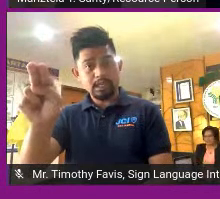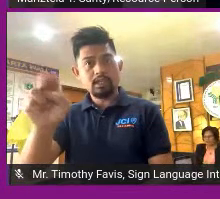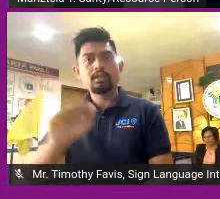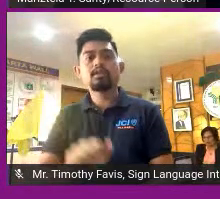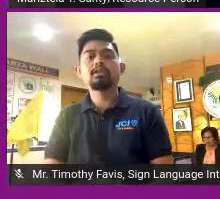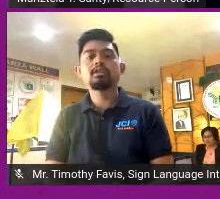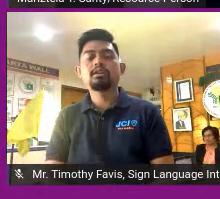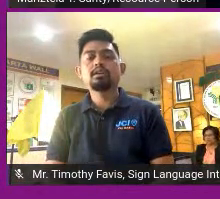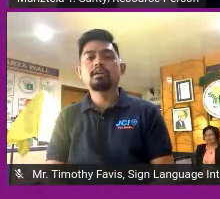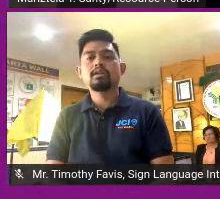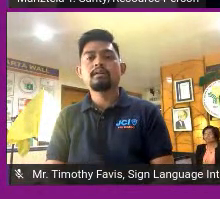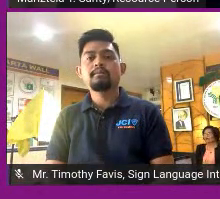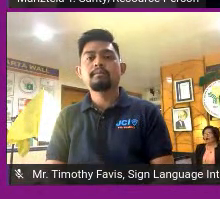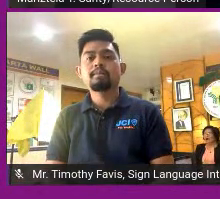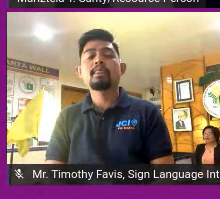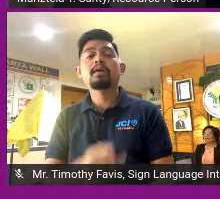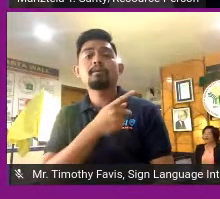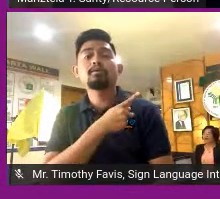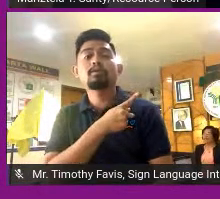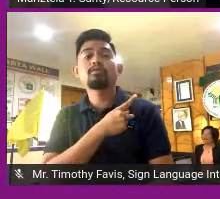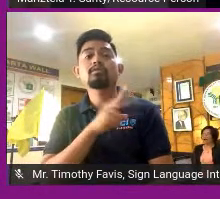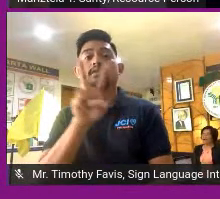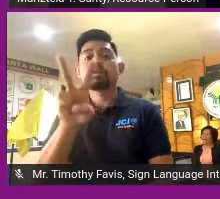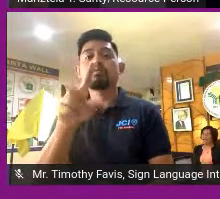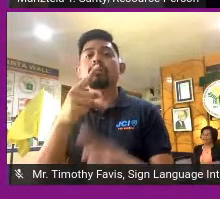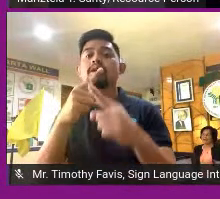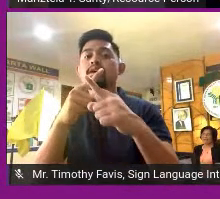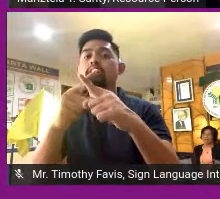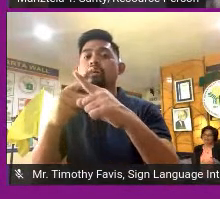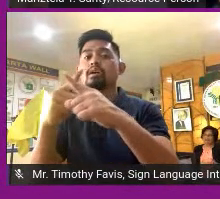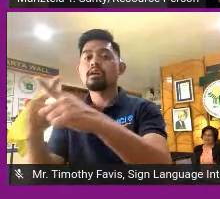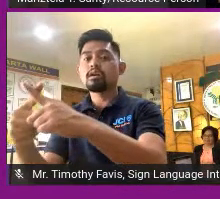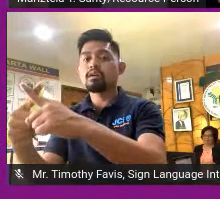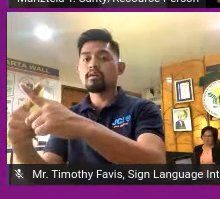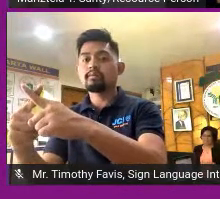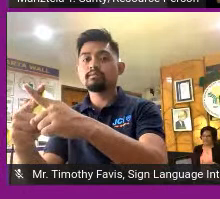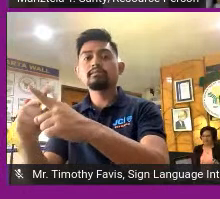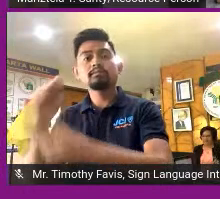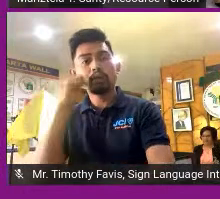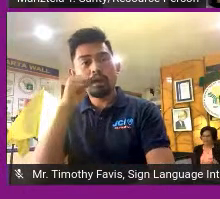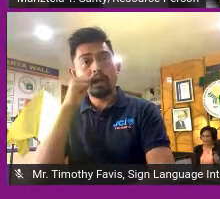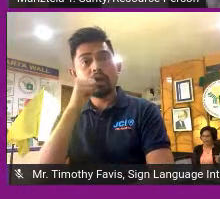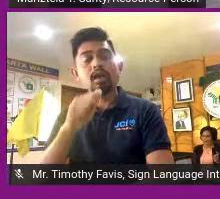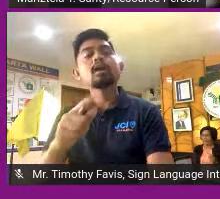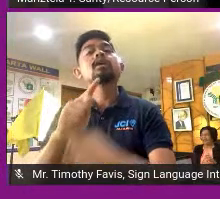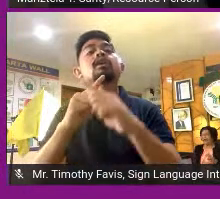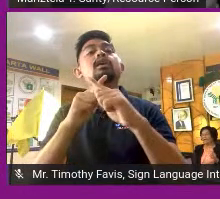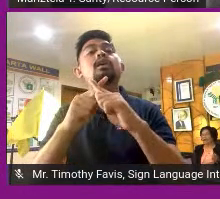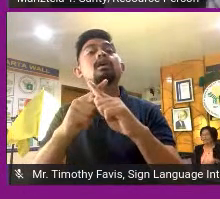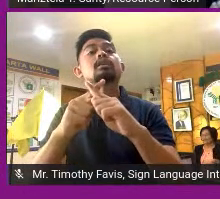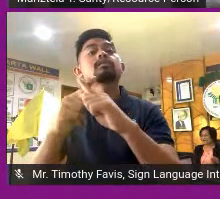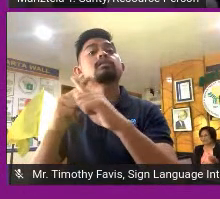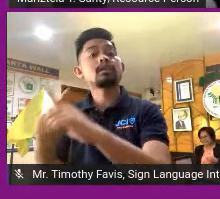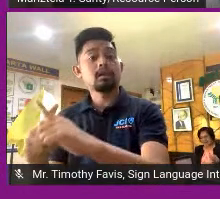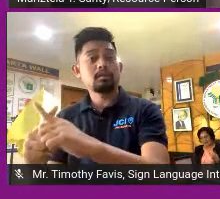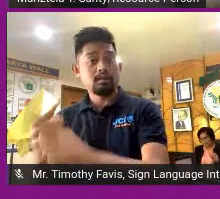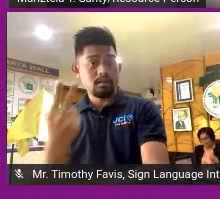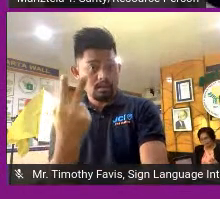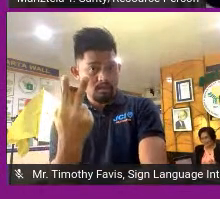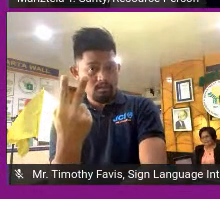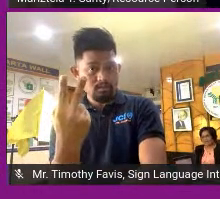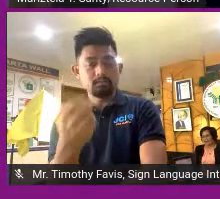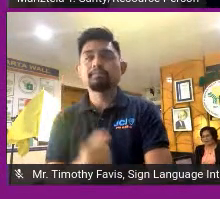Pagdating daw sa chromosomes, ang babae ay XX. Ano po? Yan ang ano natin